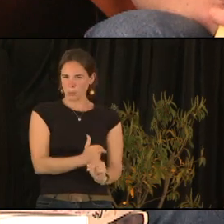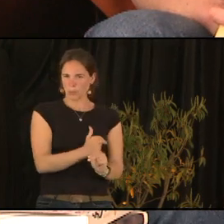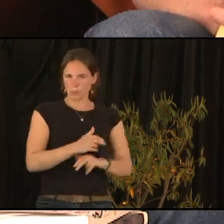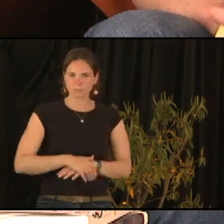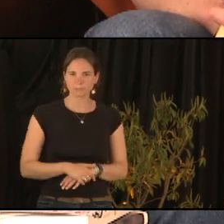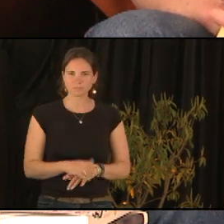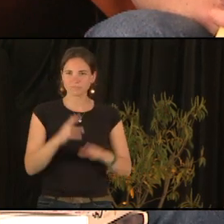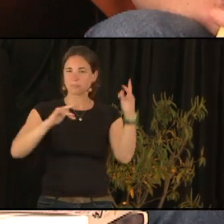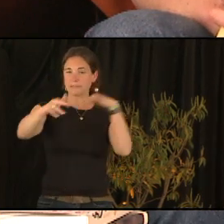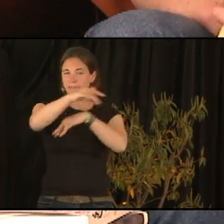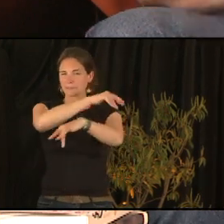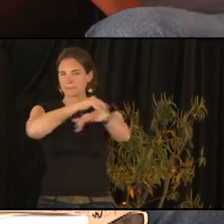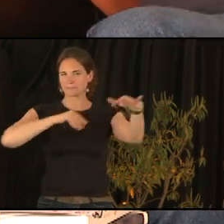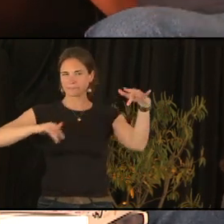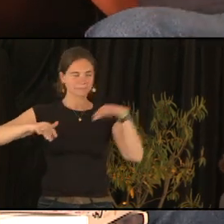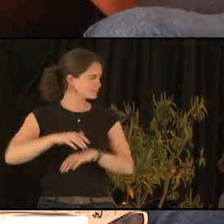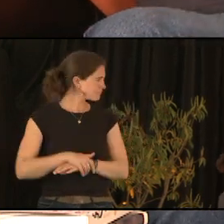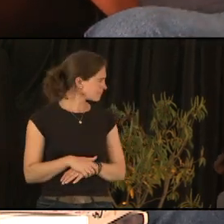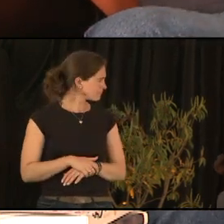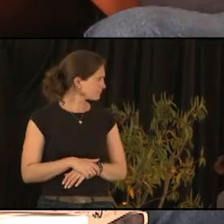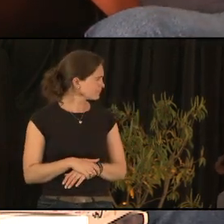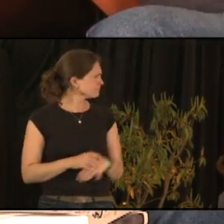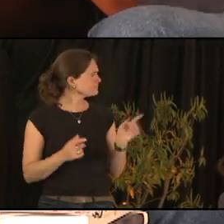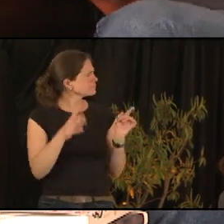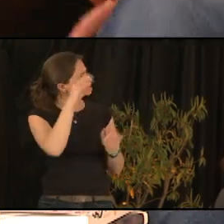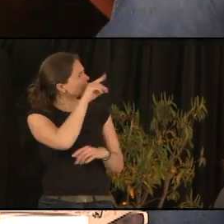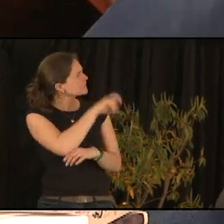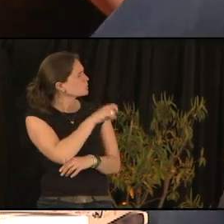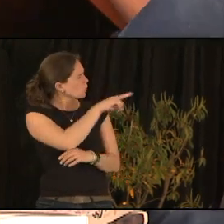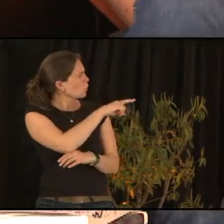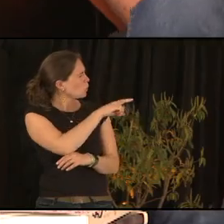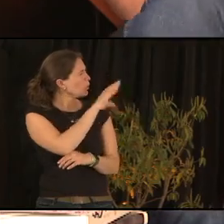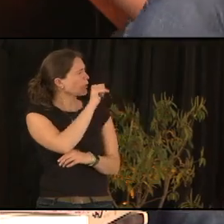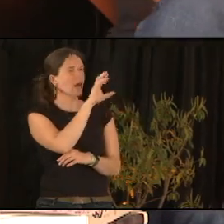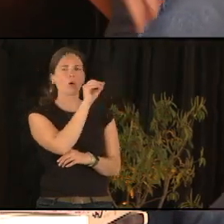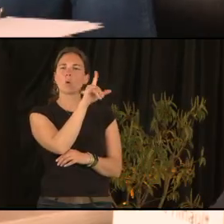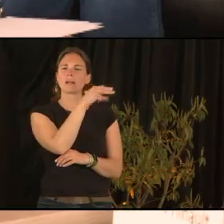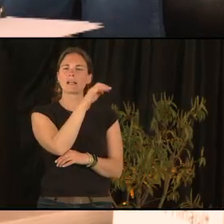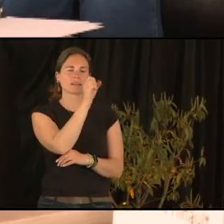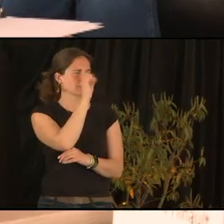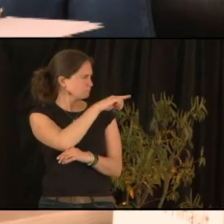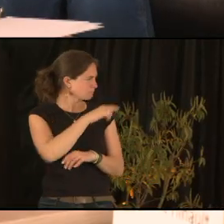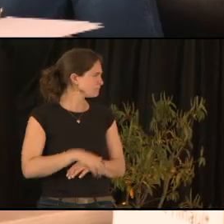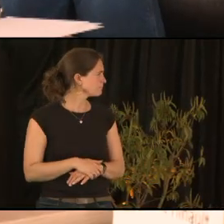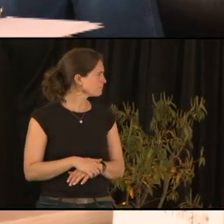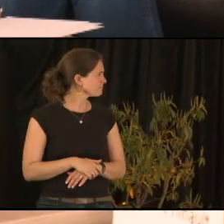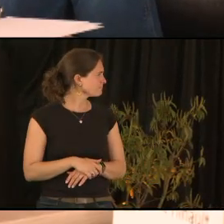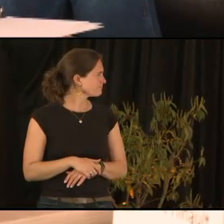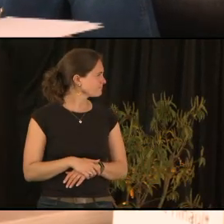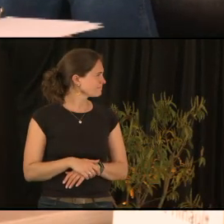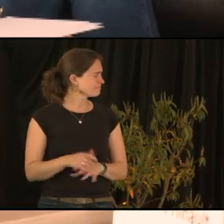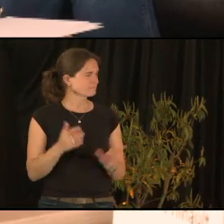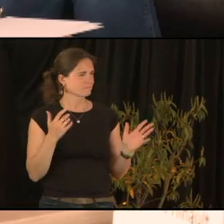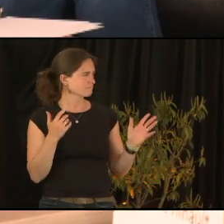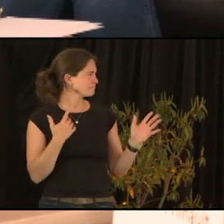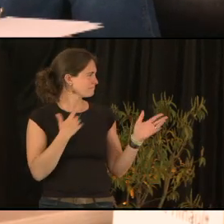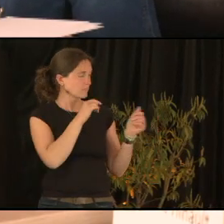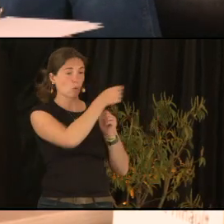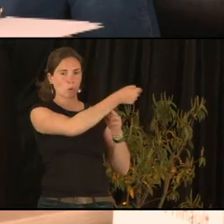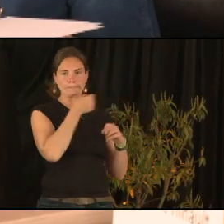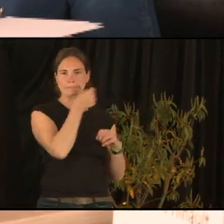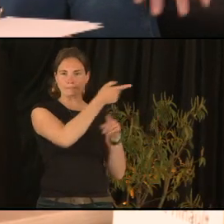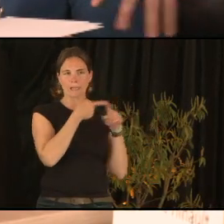c'est l'espace. Caroline, je ne vous ai pas demandé ce qui était venu en premier. Alors, je crois pas. Parce que ça me semble... Oui, il faut qu'on partage